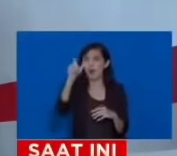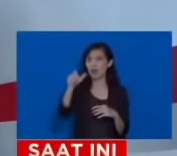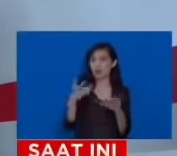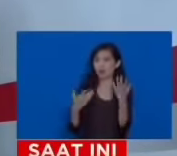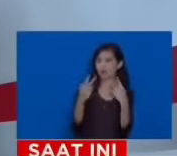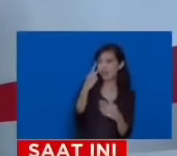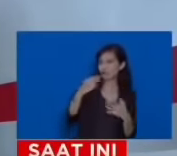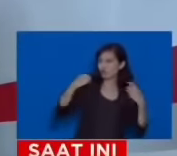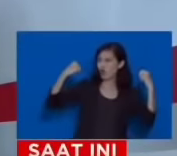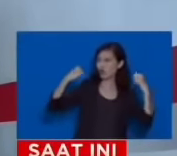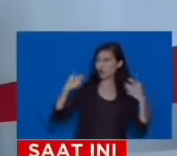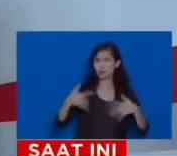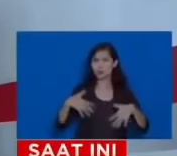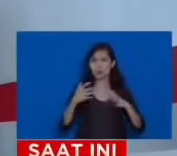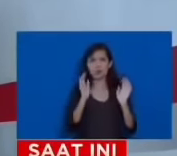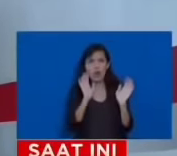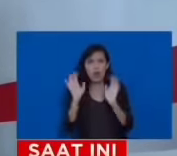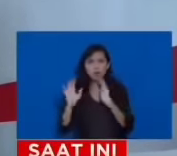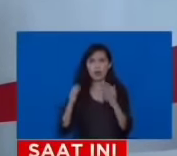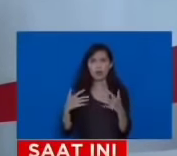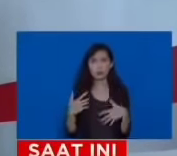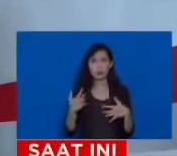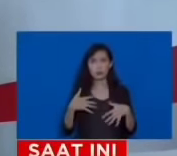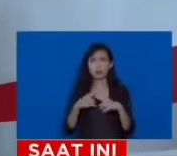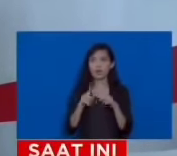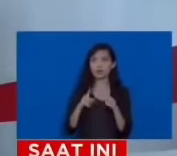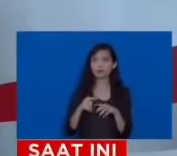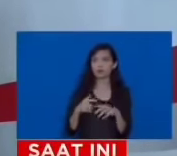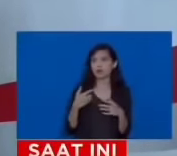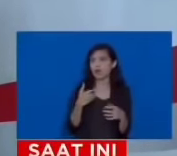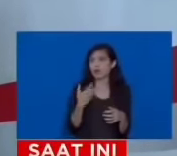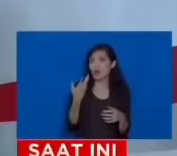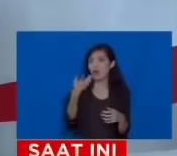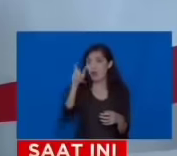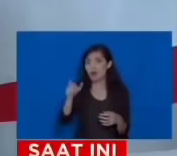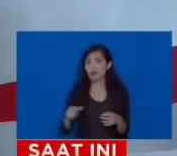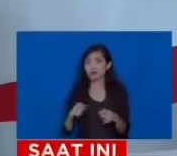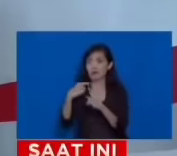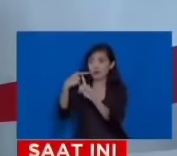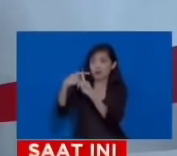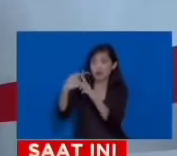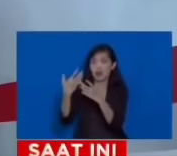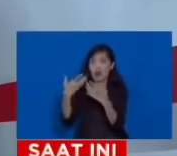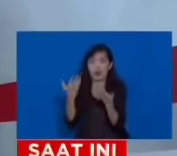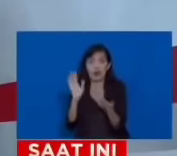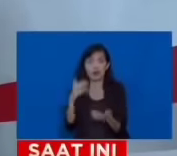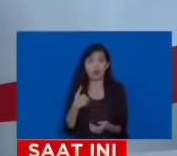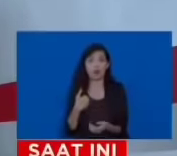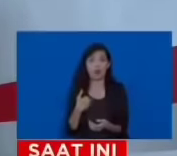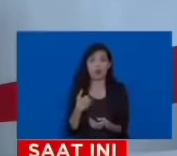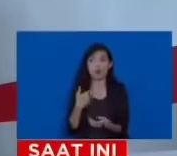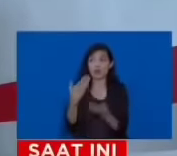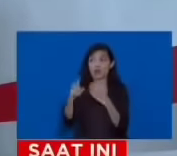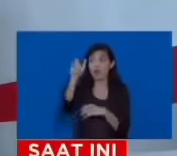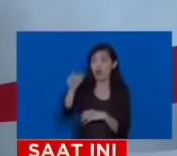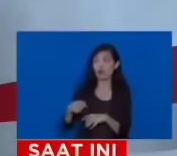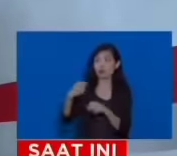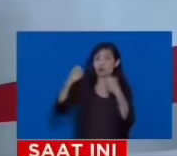gejala banyak sekali didapatkan di luar. Kita tidak tahu bahwa mereka adalah sumber penyebaran